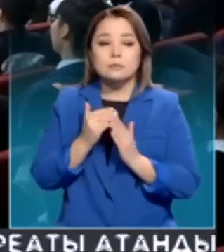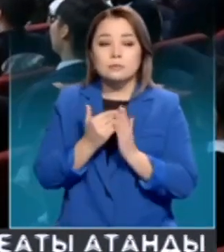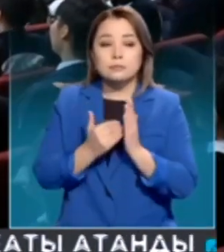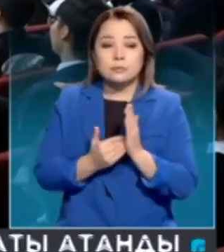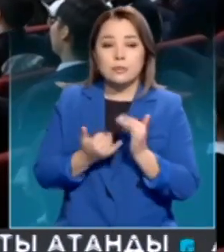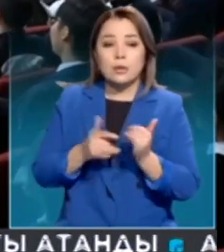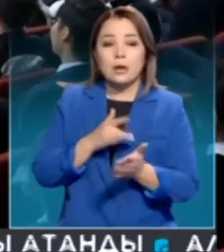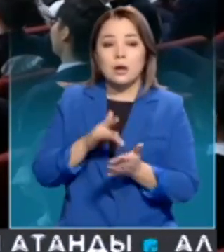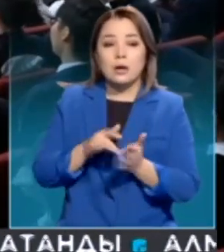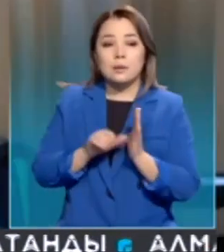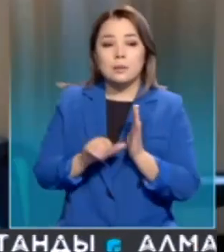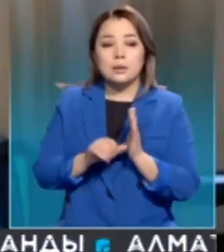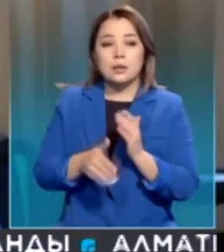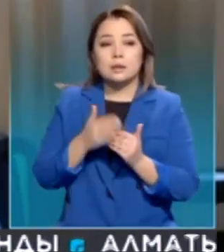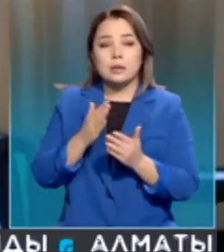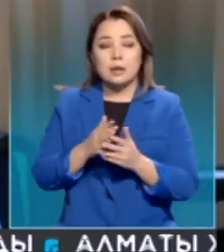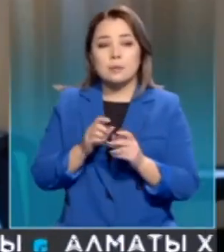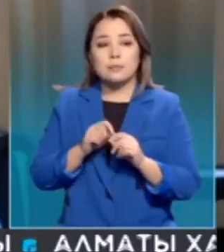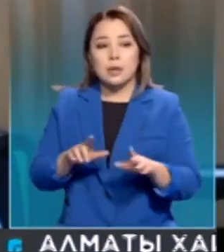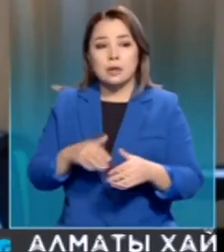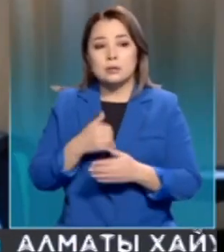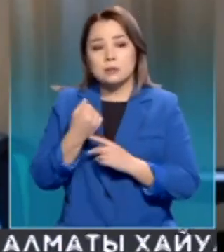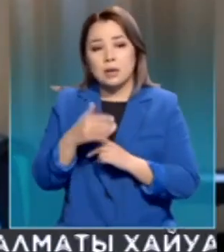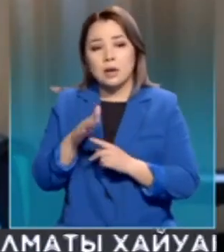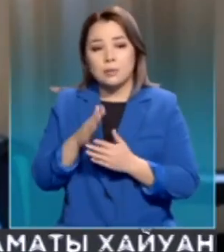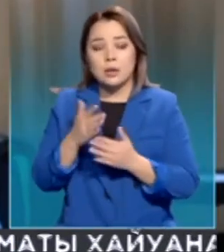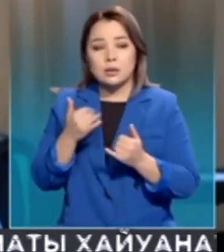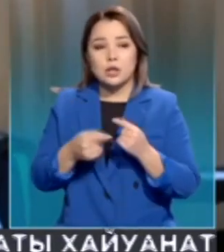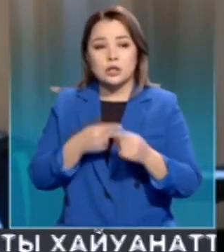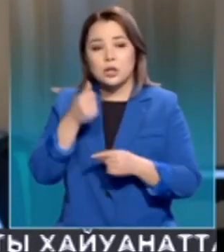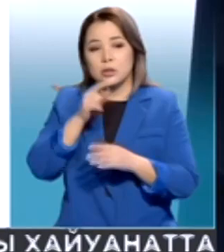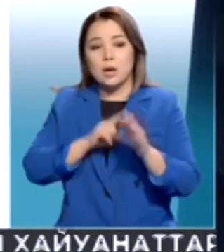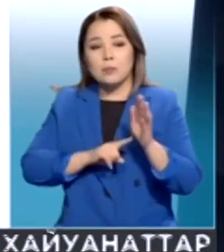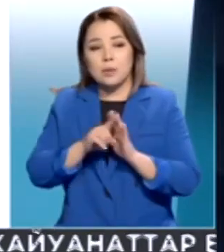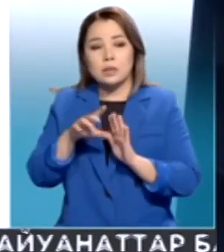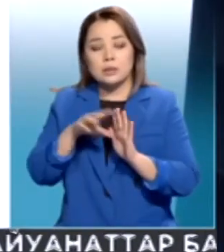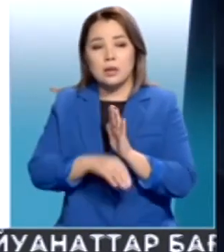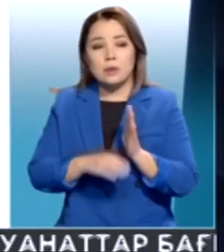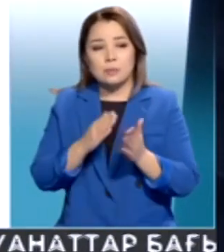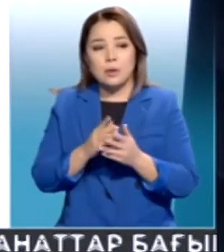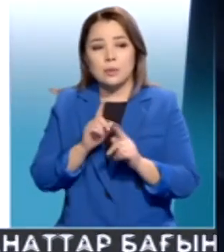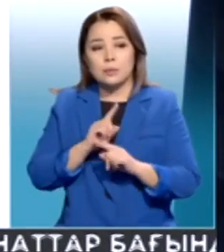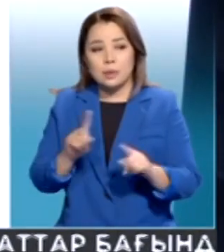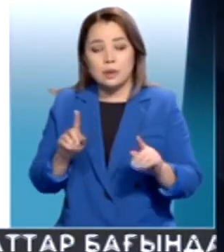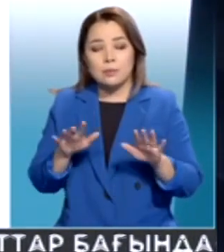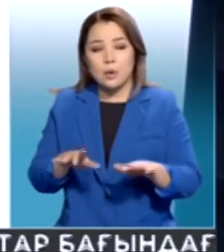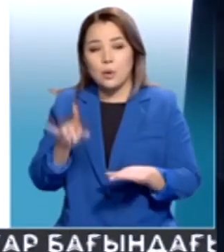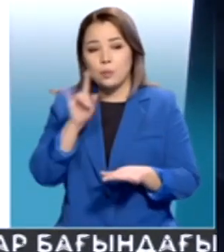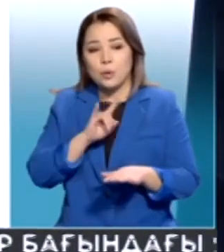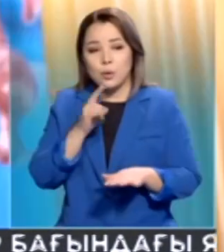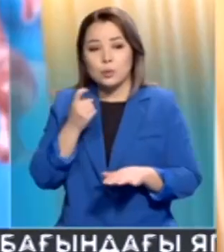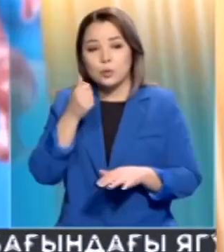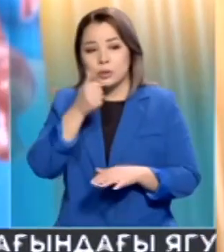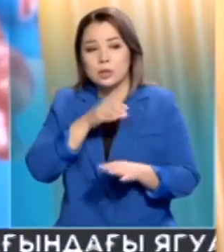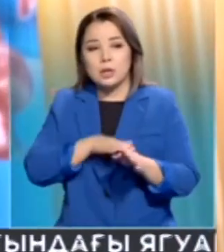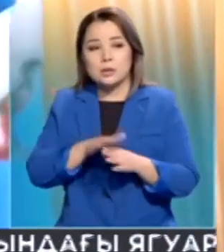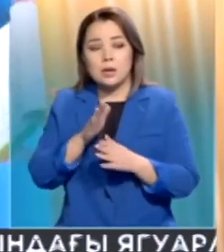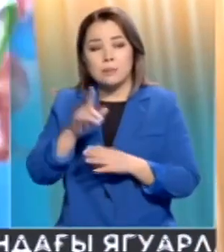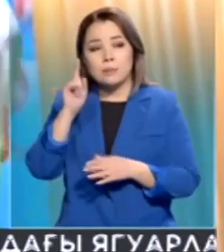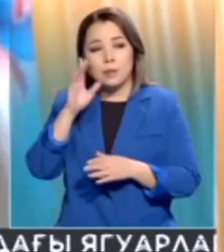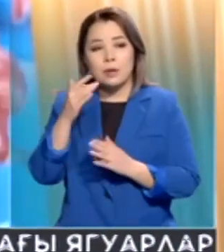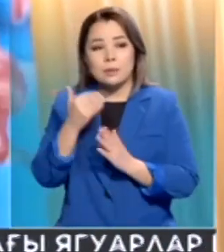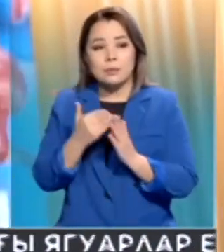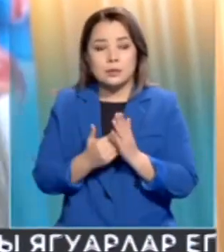Бағдарлама қаладағы 60-тан астам мектепке таратылады. Оқу жүйесіне келер жылдан бастап енгізіледі. Бұдан өзге ембілік мұнайшылар 100 жылдыққа орай танымдық